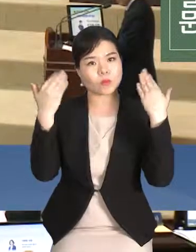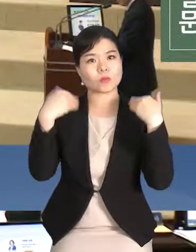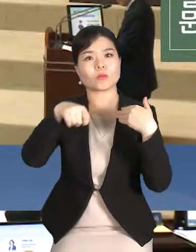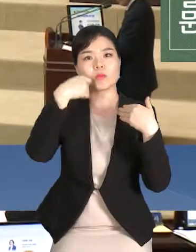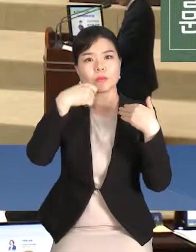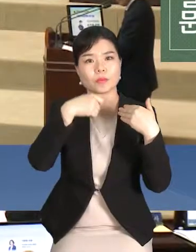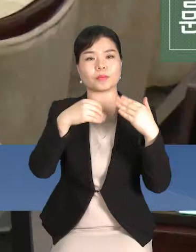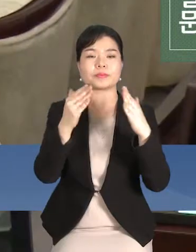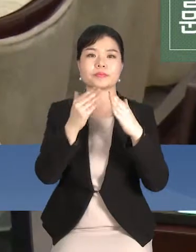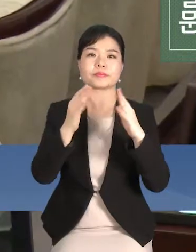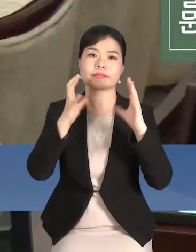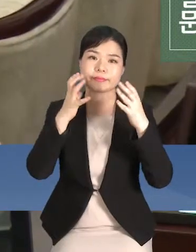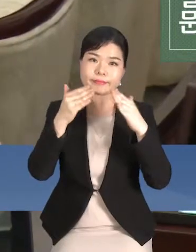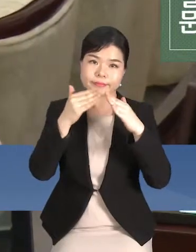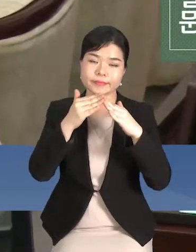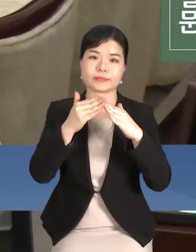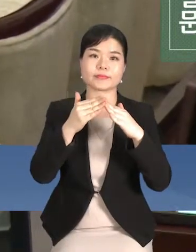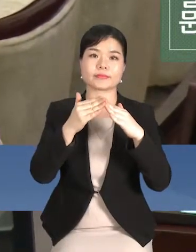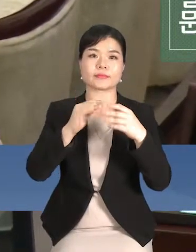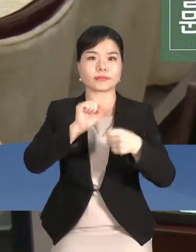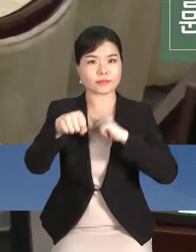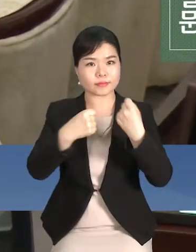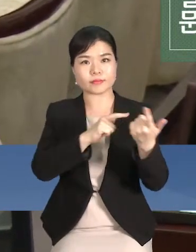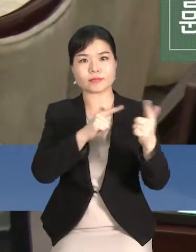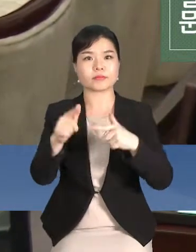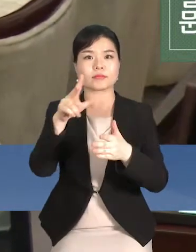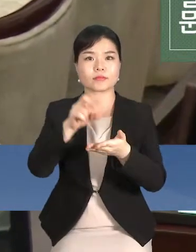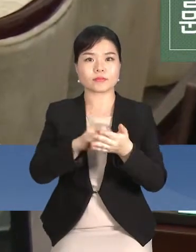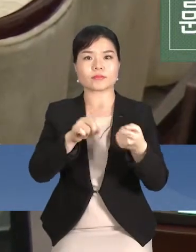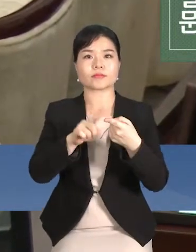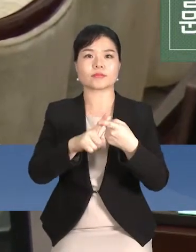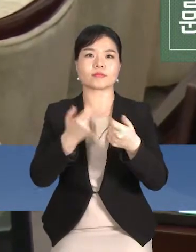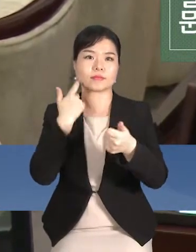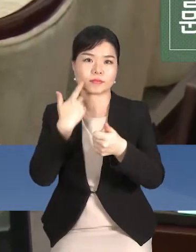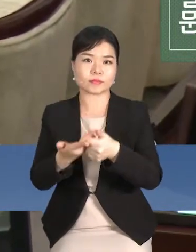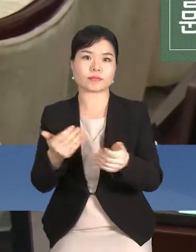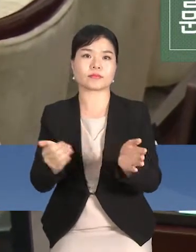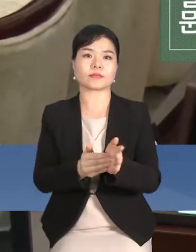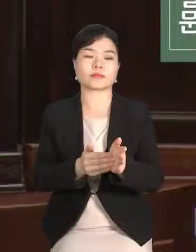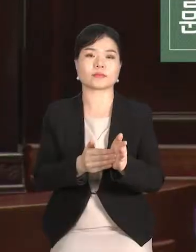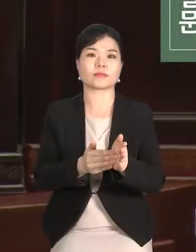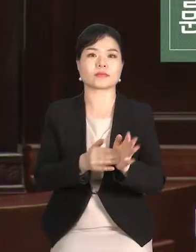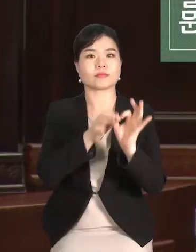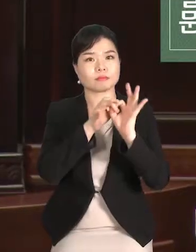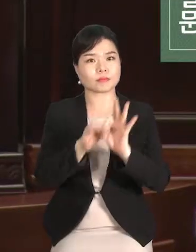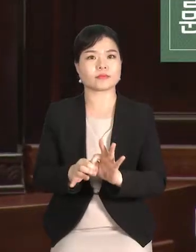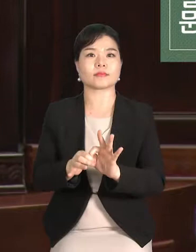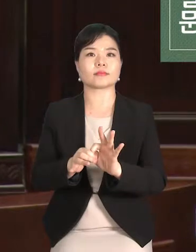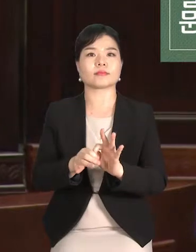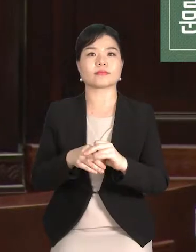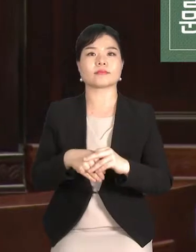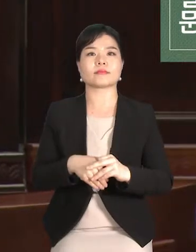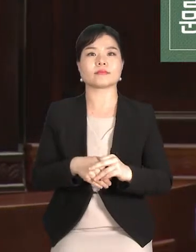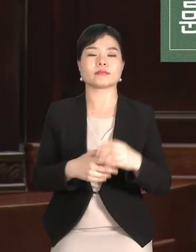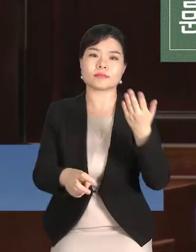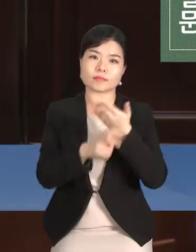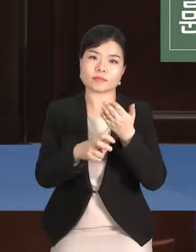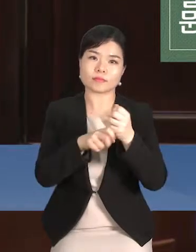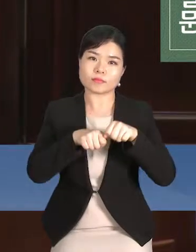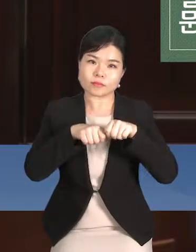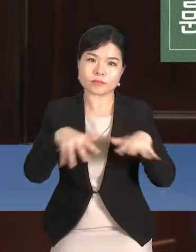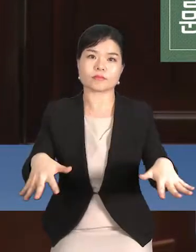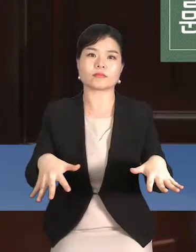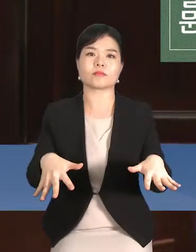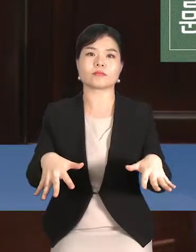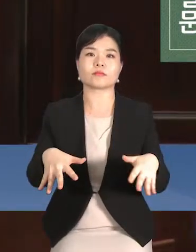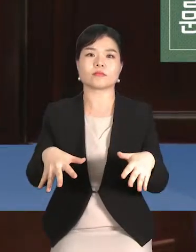개선, 가축 방역관리 등의 돈의 현안 문제에 대해 질문했습니다. 이어 김명원 의원은 불법 다단계